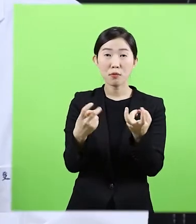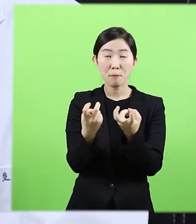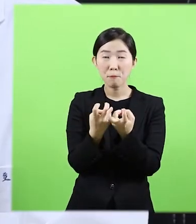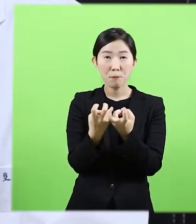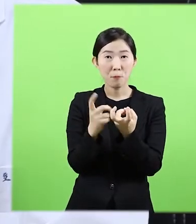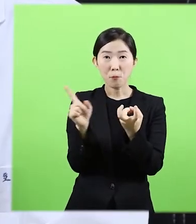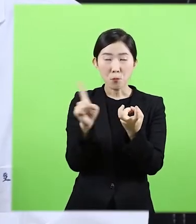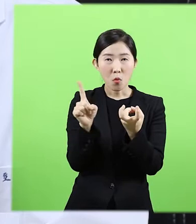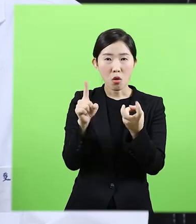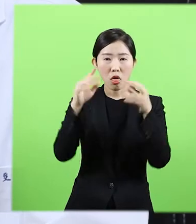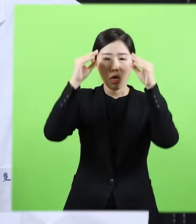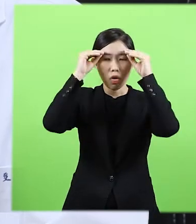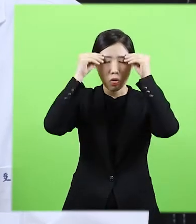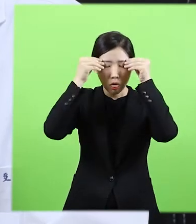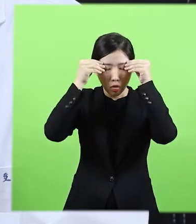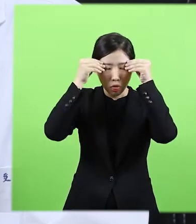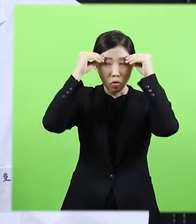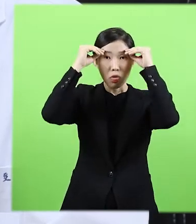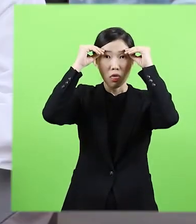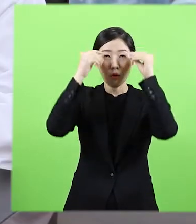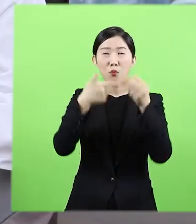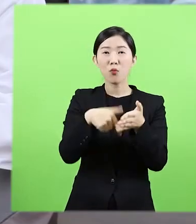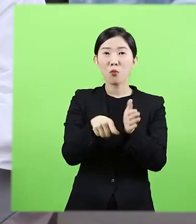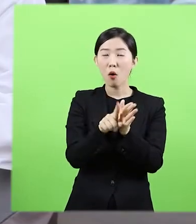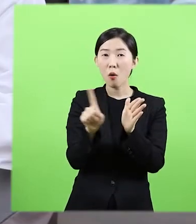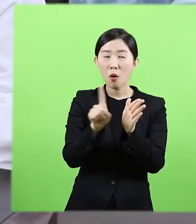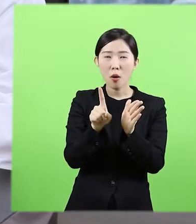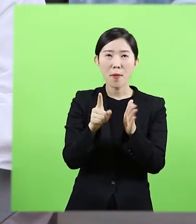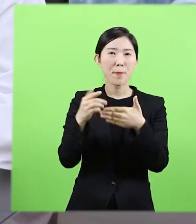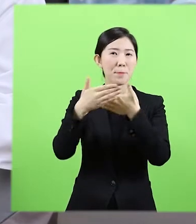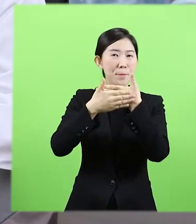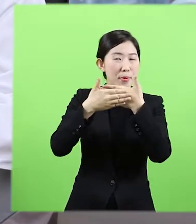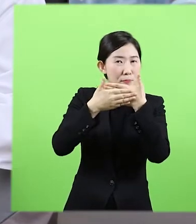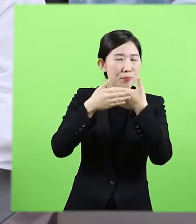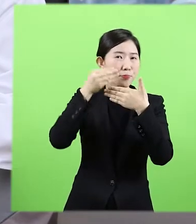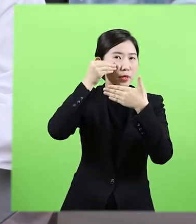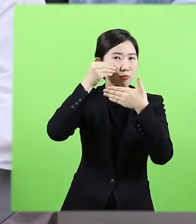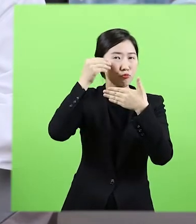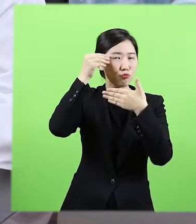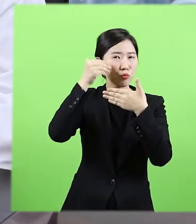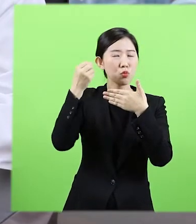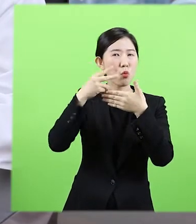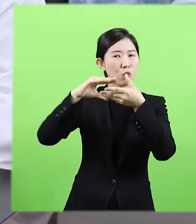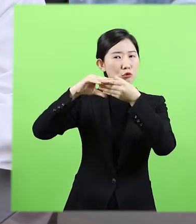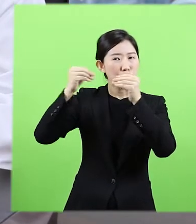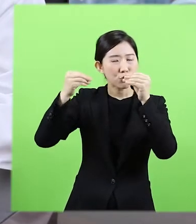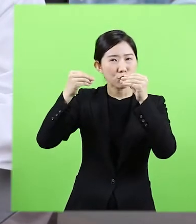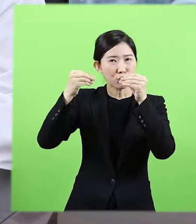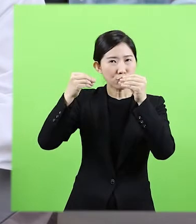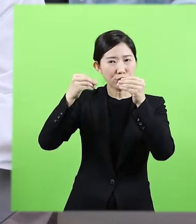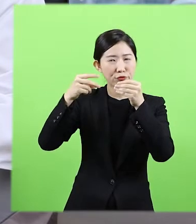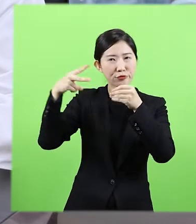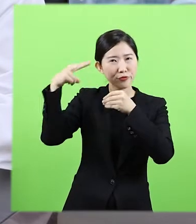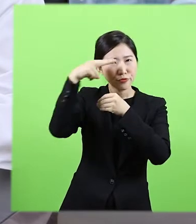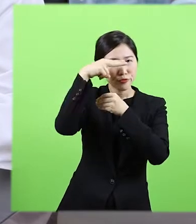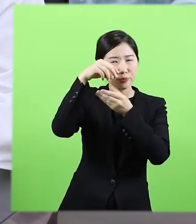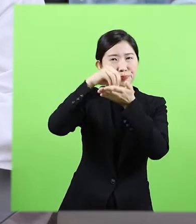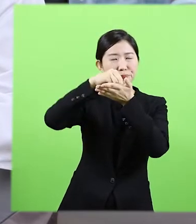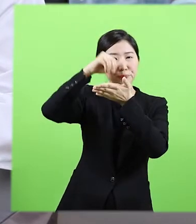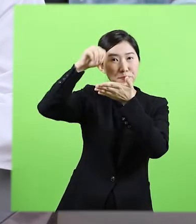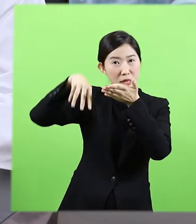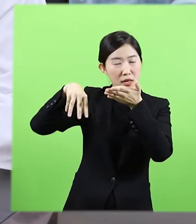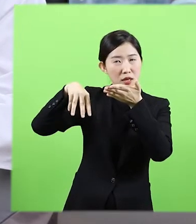방법은 처진 눈꺼풀을 올려주기 위해서 피부하고 근육을 적절히 잘라서